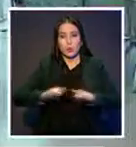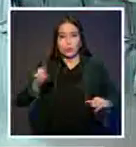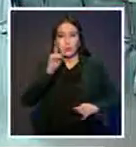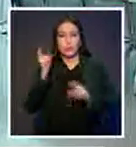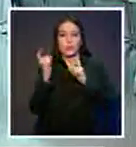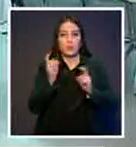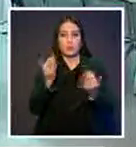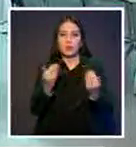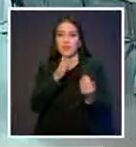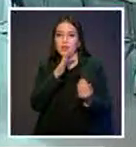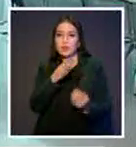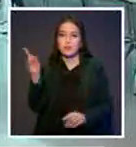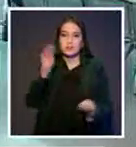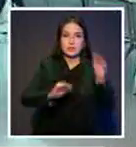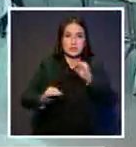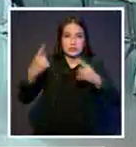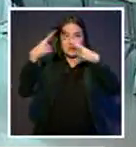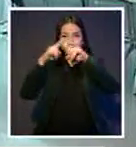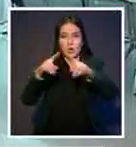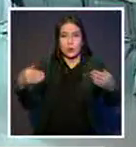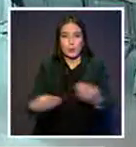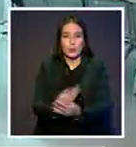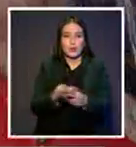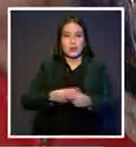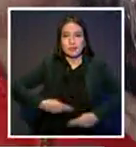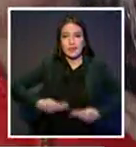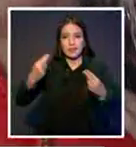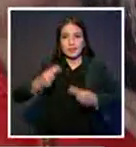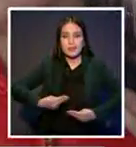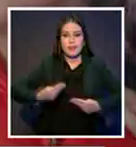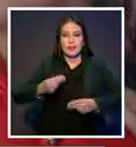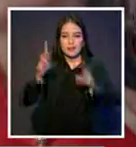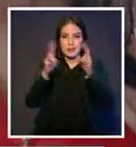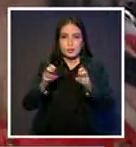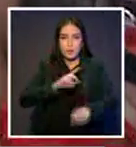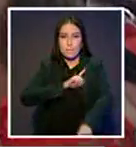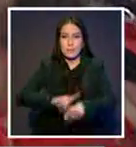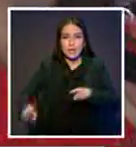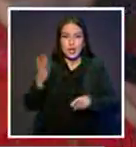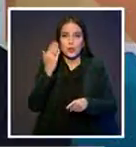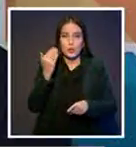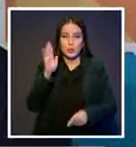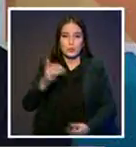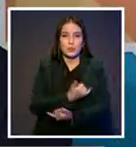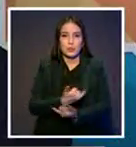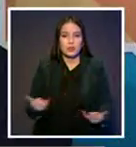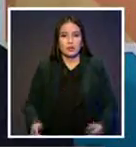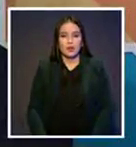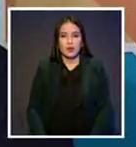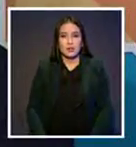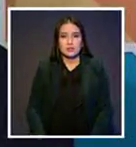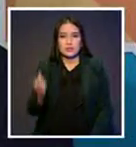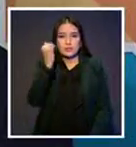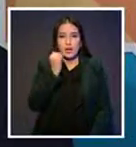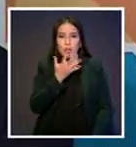Себебі заман талабына сай жабдықталған орын жүк көліктерінің кедендік тексеру рәсімін жеделдетіп, әрі жеңілдетеді. Бұрынғы бекеттің